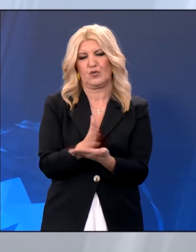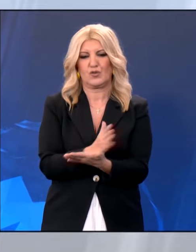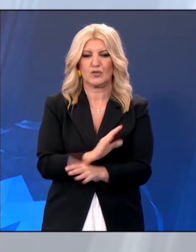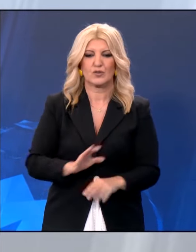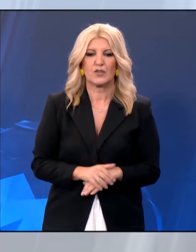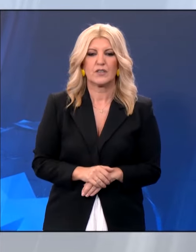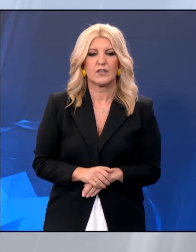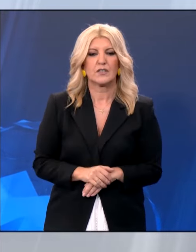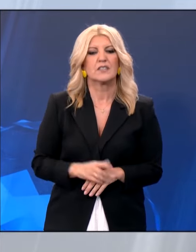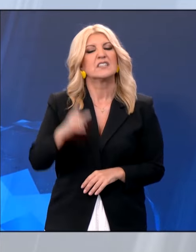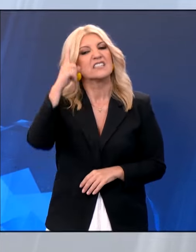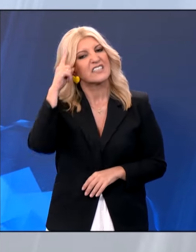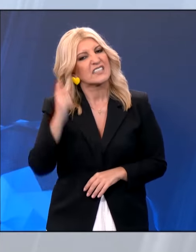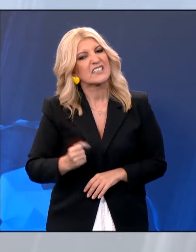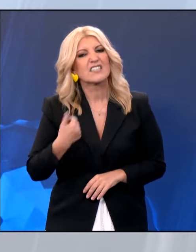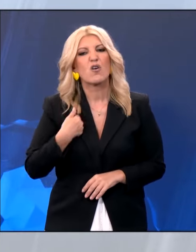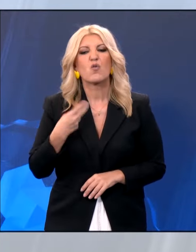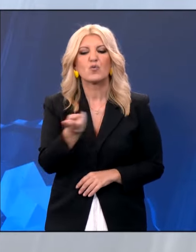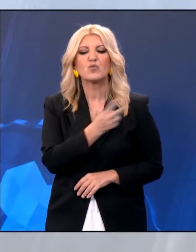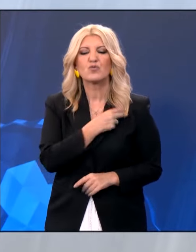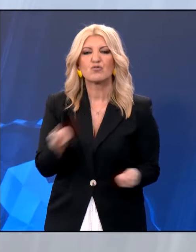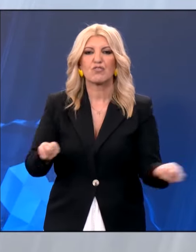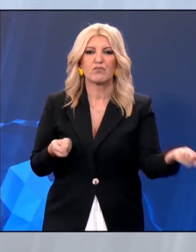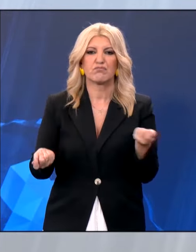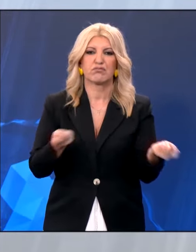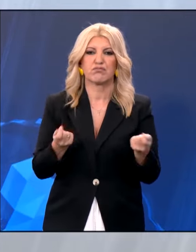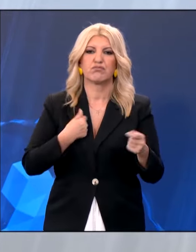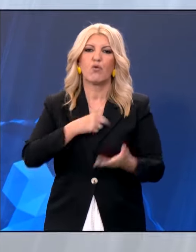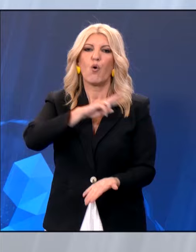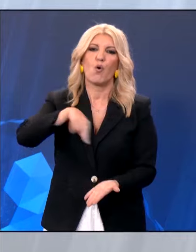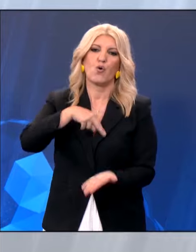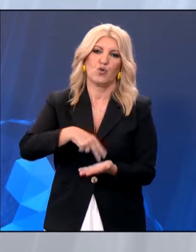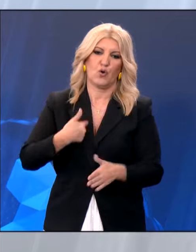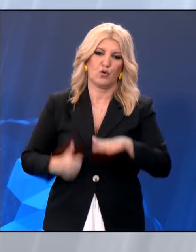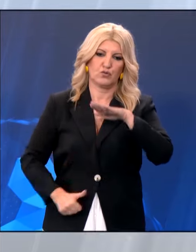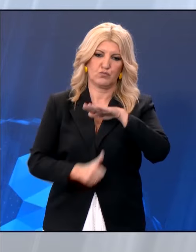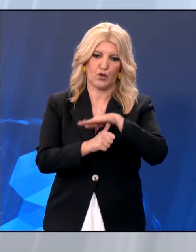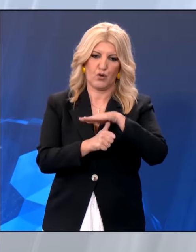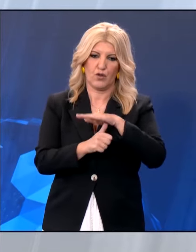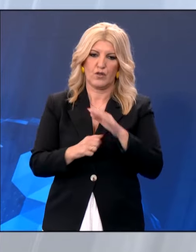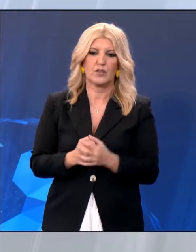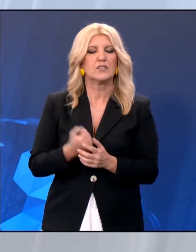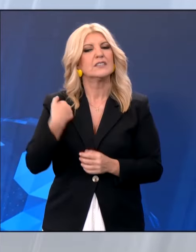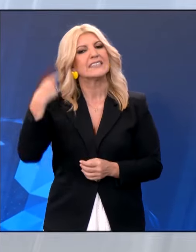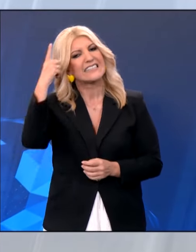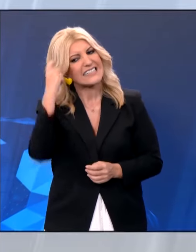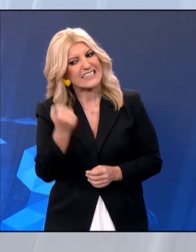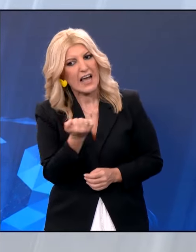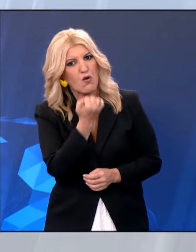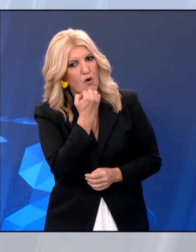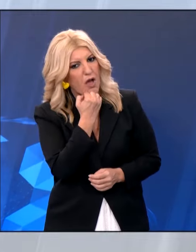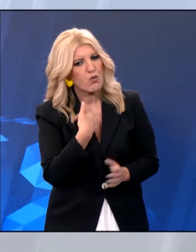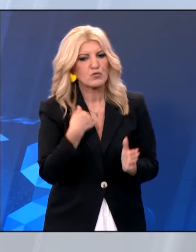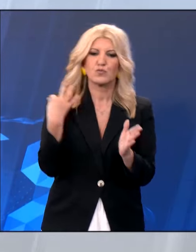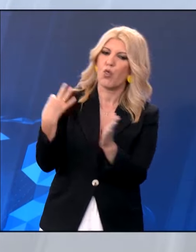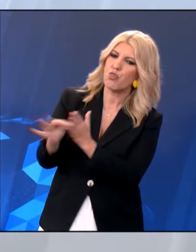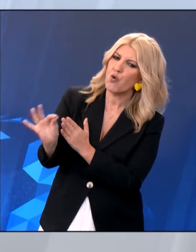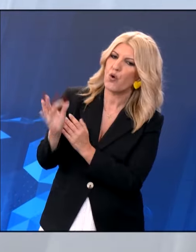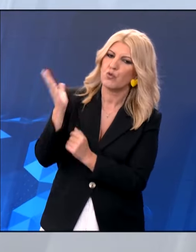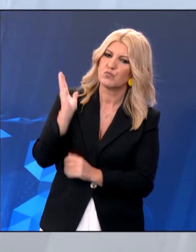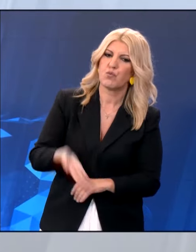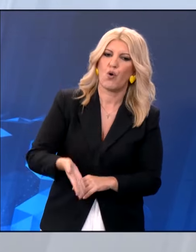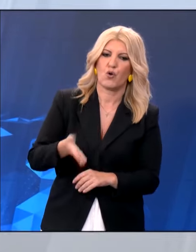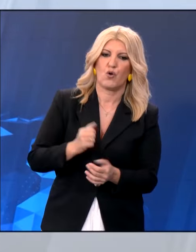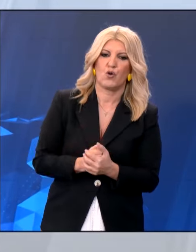And I know how to do this job. I know how to get things done. And I know, like millions